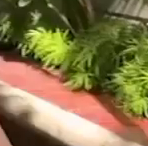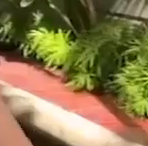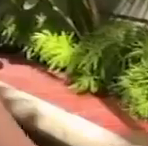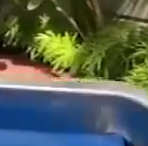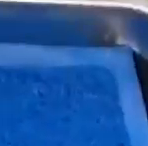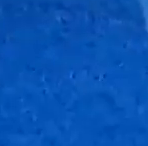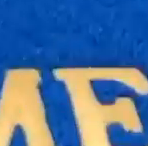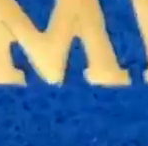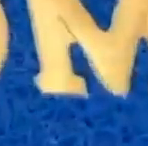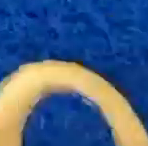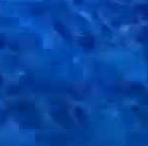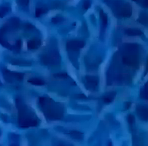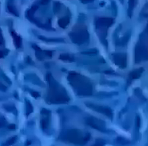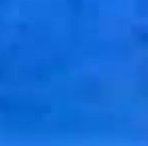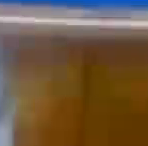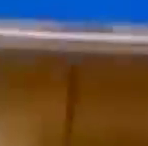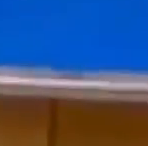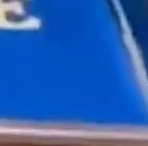na sisigla.